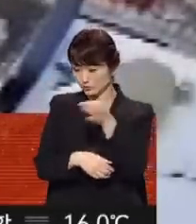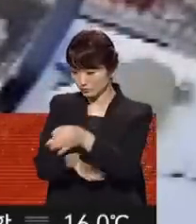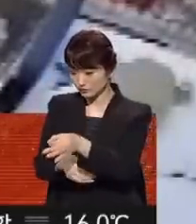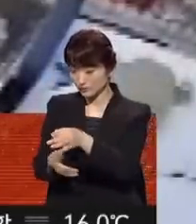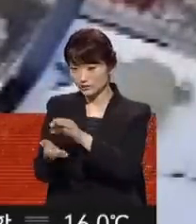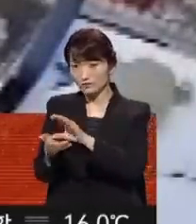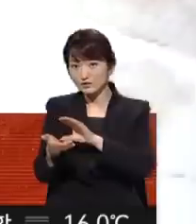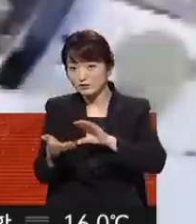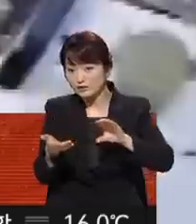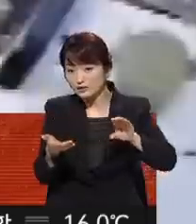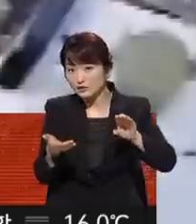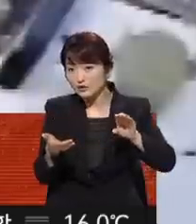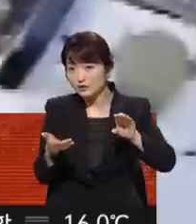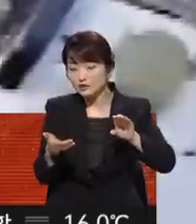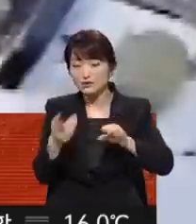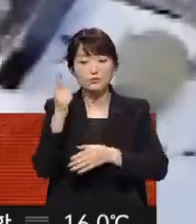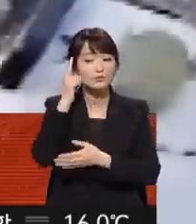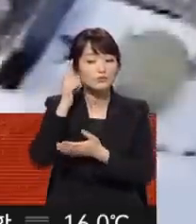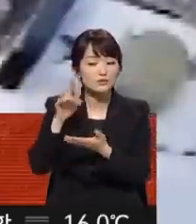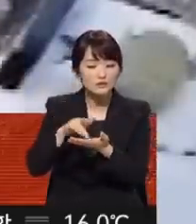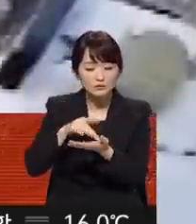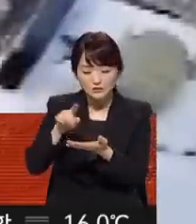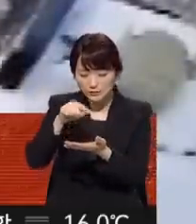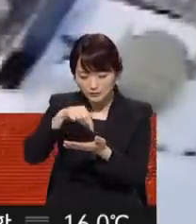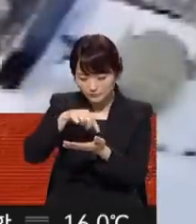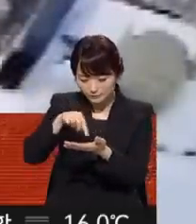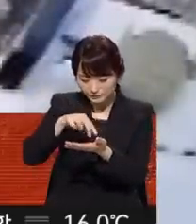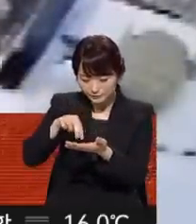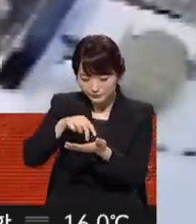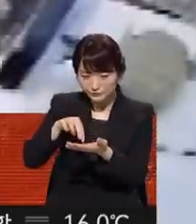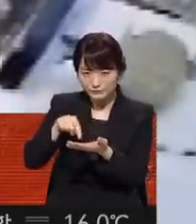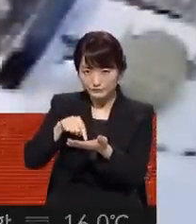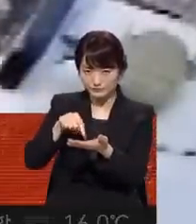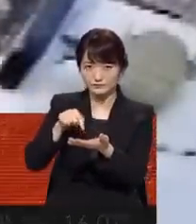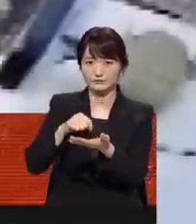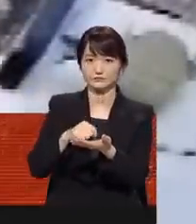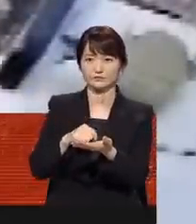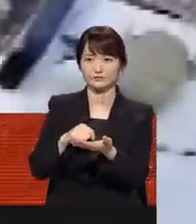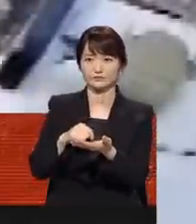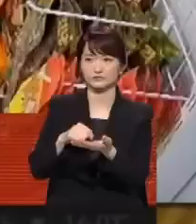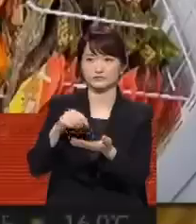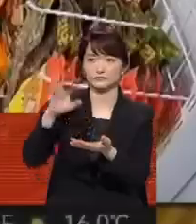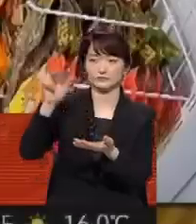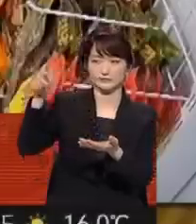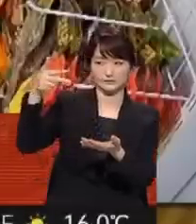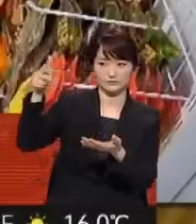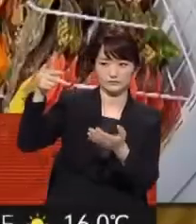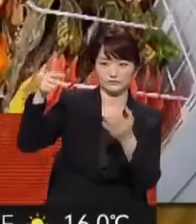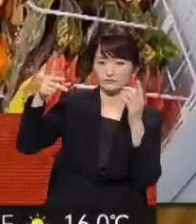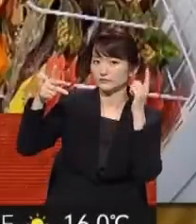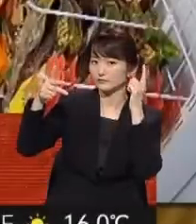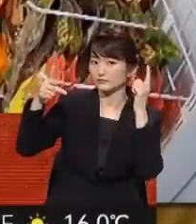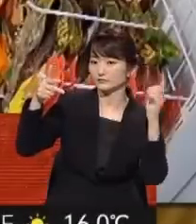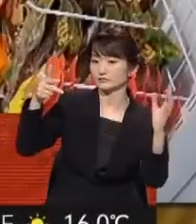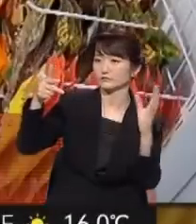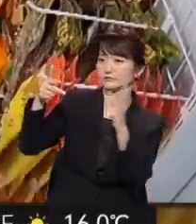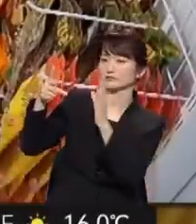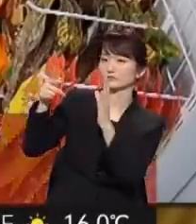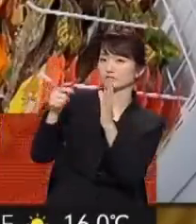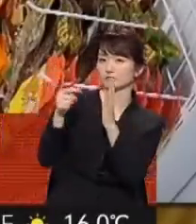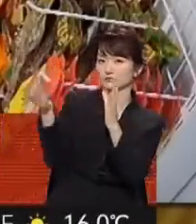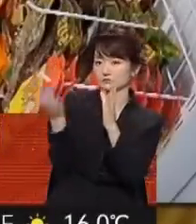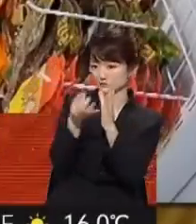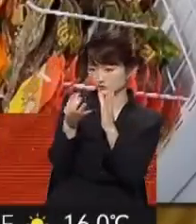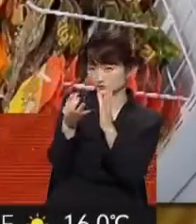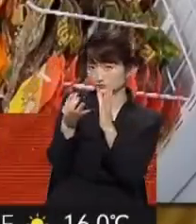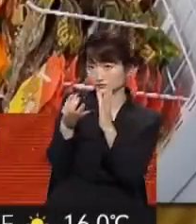하는데요. 그러던 도중에 휴대전화에 뭔가를 적는 모습이 잡혔습니다. 그러더니 조금 뒤에 CCTV 앞에 휴대전화를 저렇게 내밀었습니다.